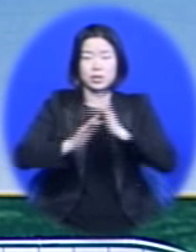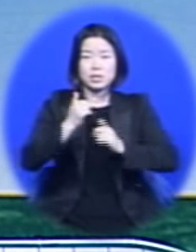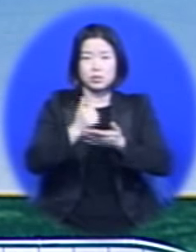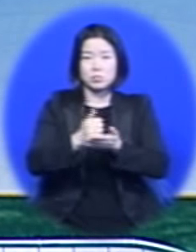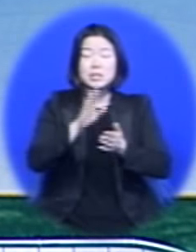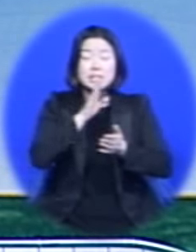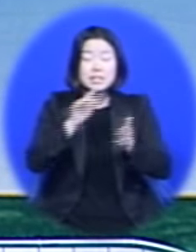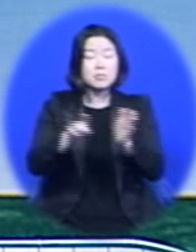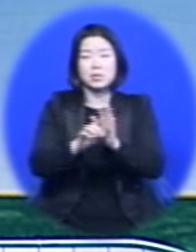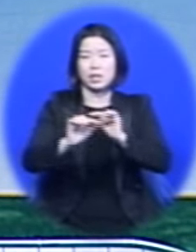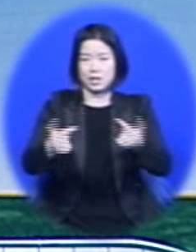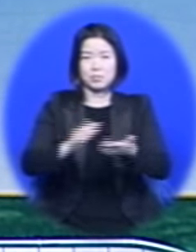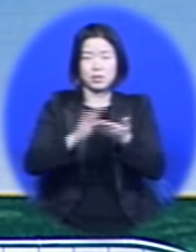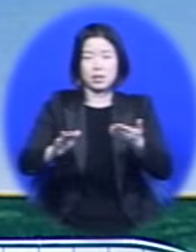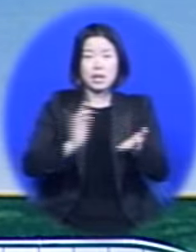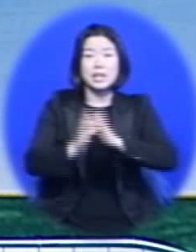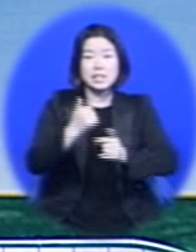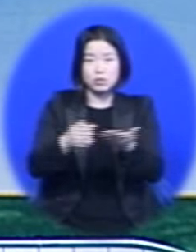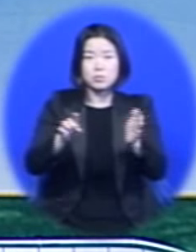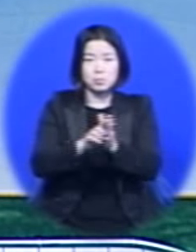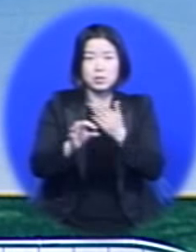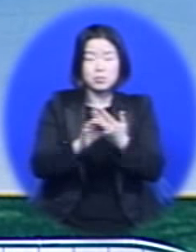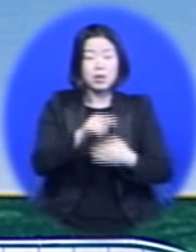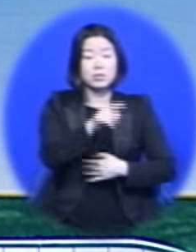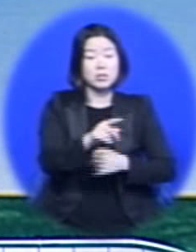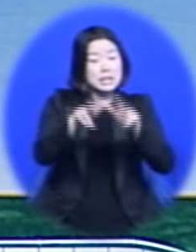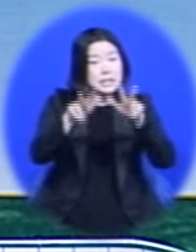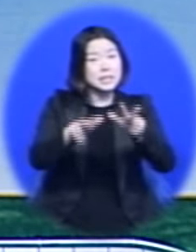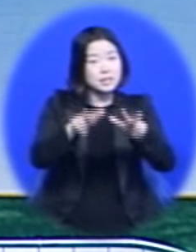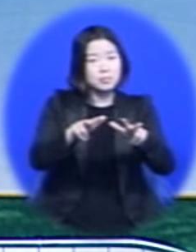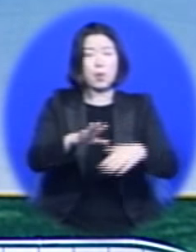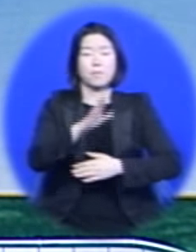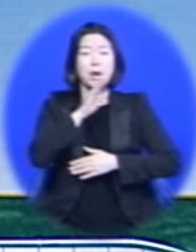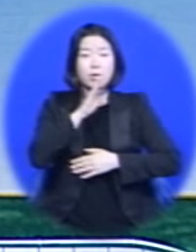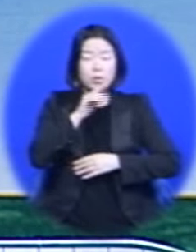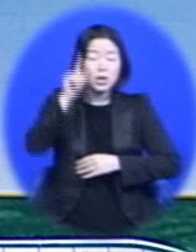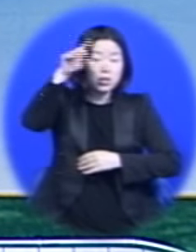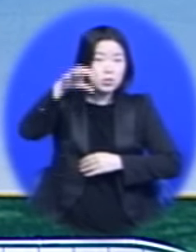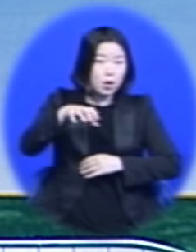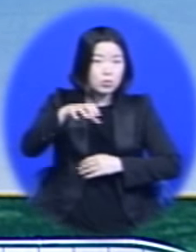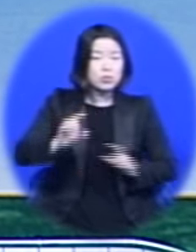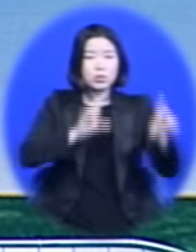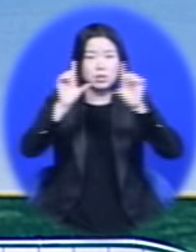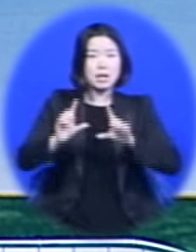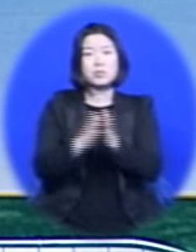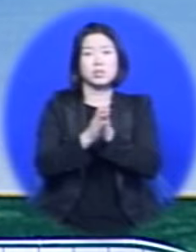아닙니다. 예수님을 믿으면 그는 지금 바로 천국의 삶을 시작하는 것입니다.